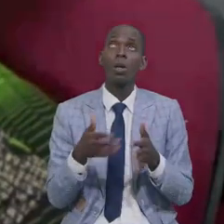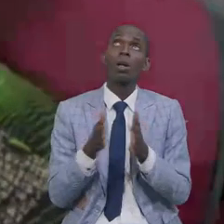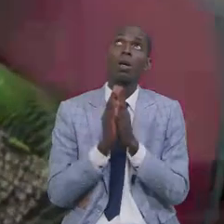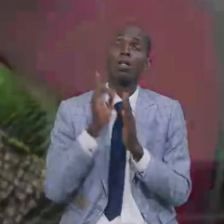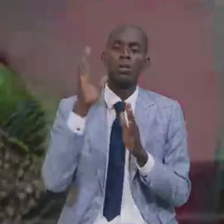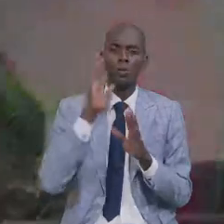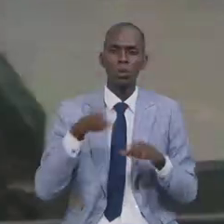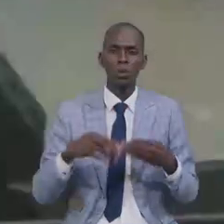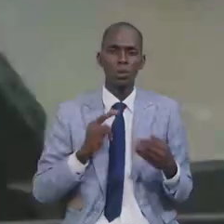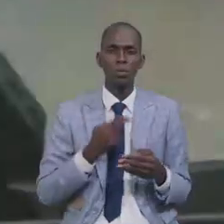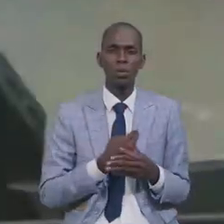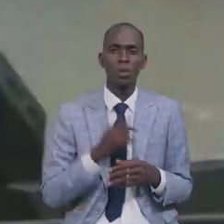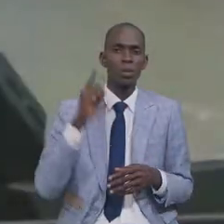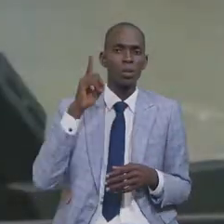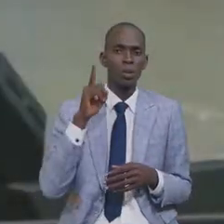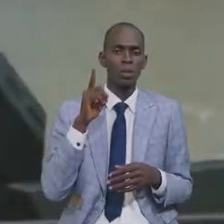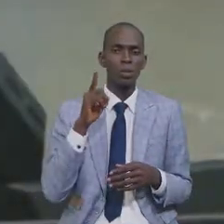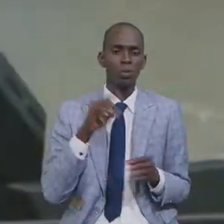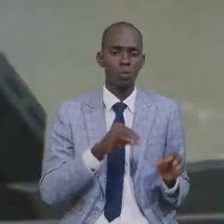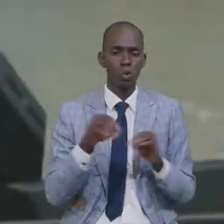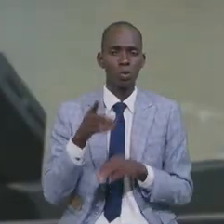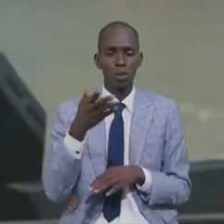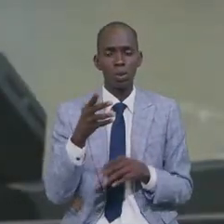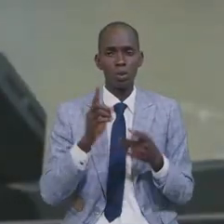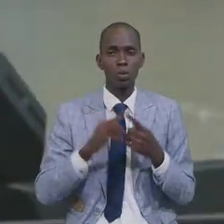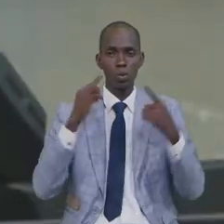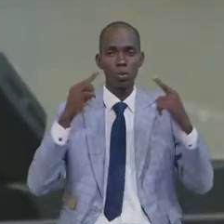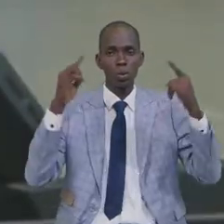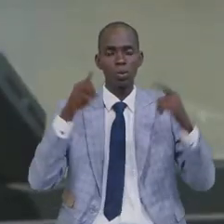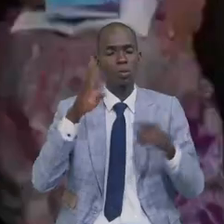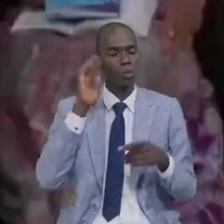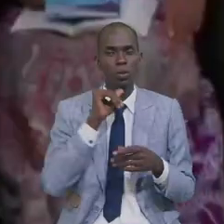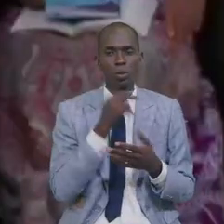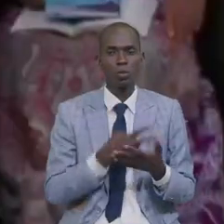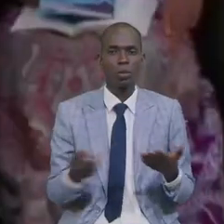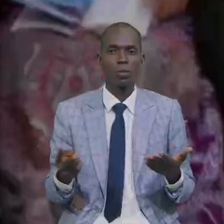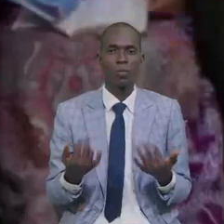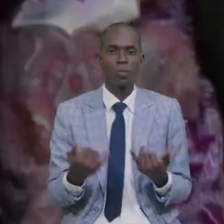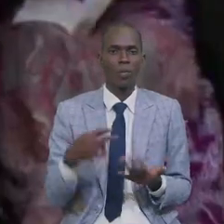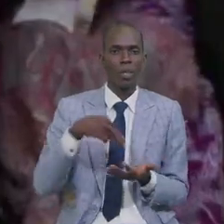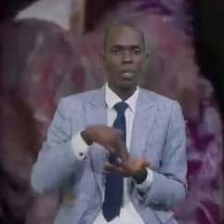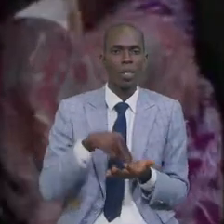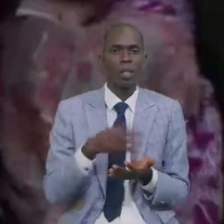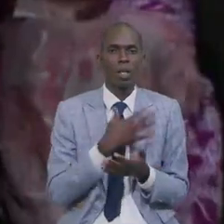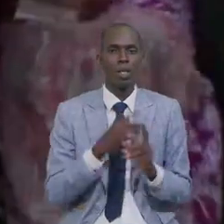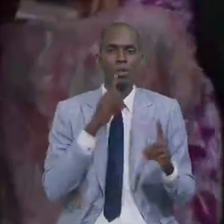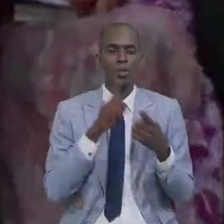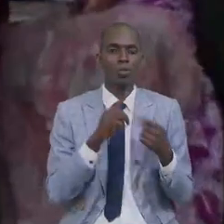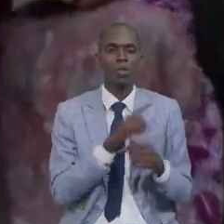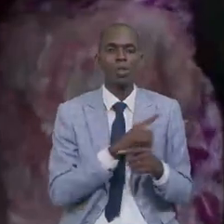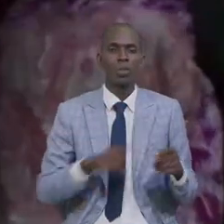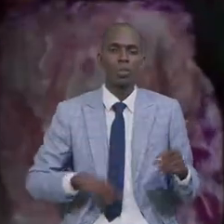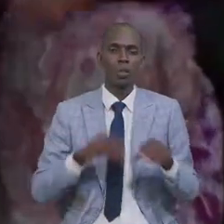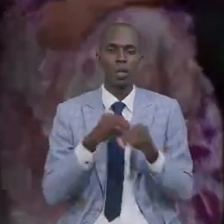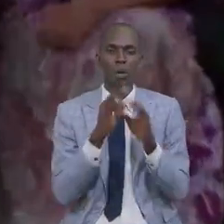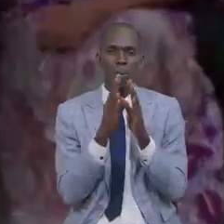fera. Il t'a placé là-bas pour réussir. Et tu ne vas pas échouer. Levons-nous maintenant et parlons à Dieu